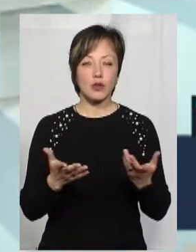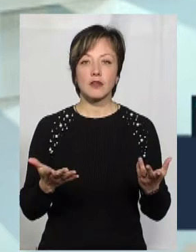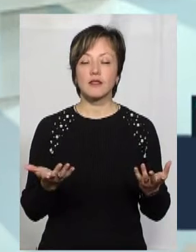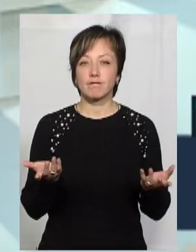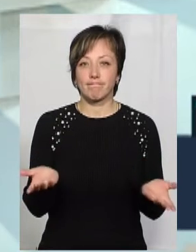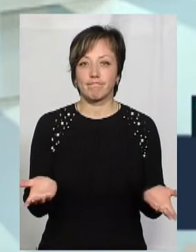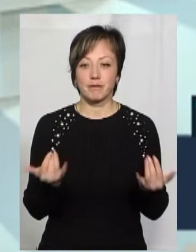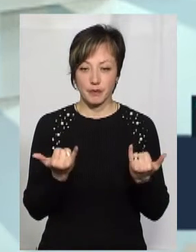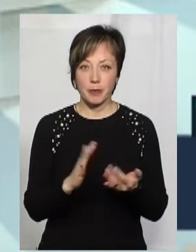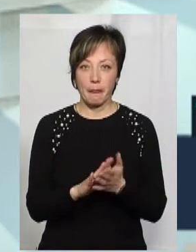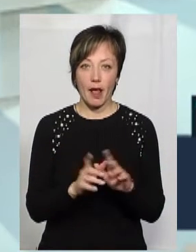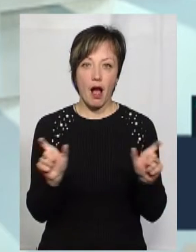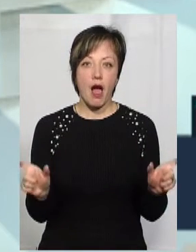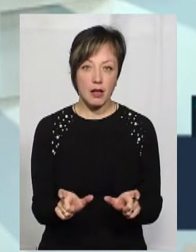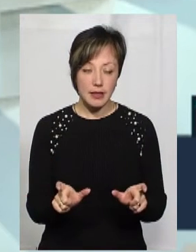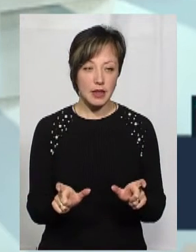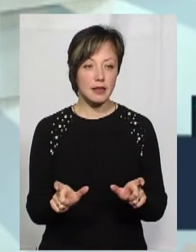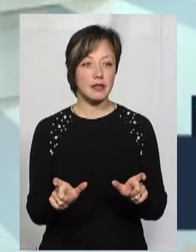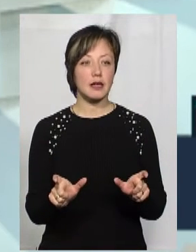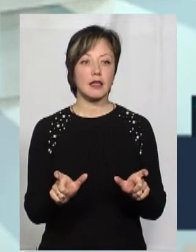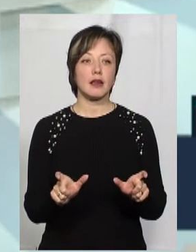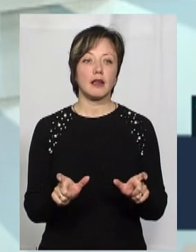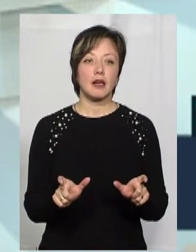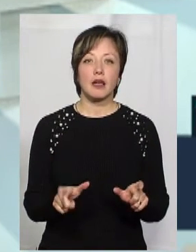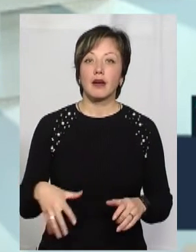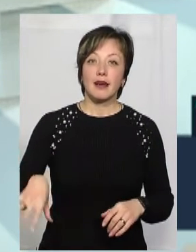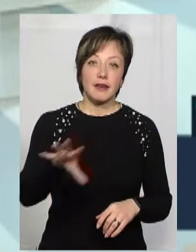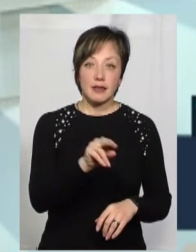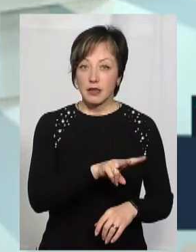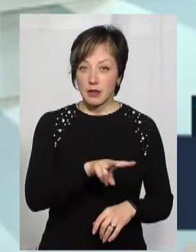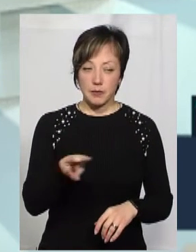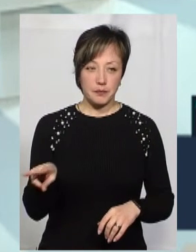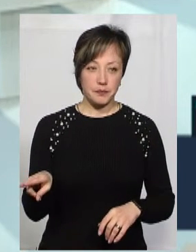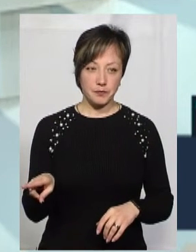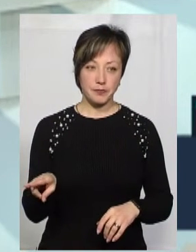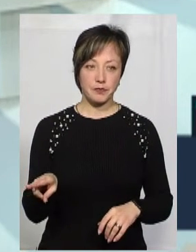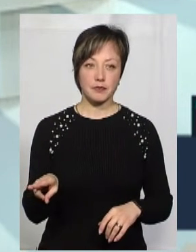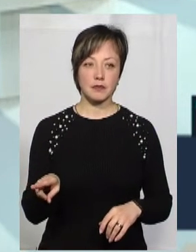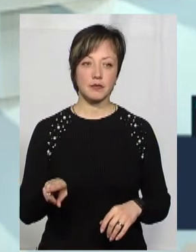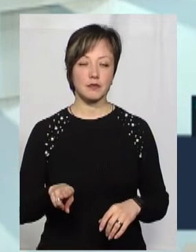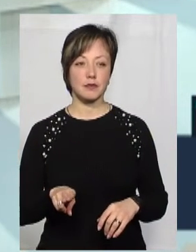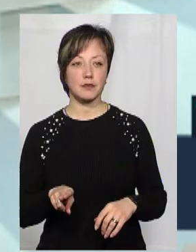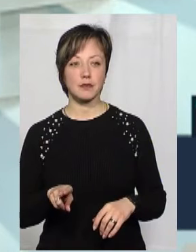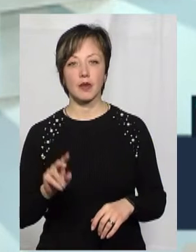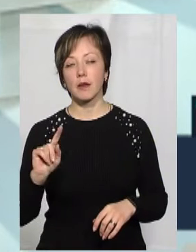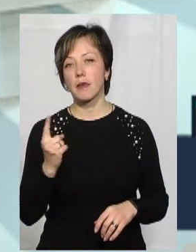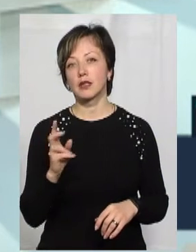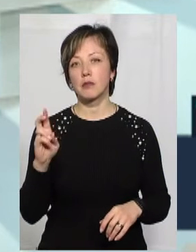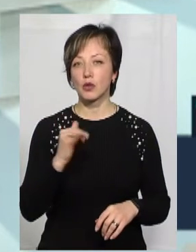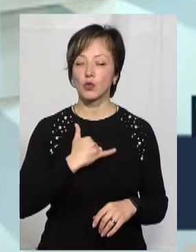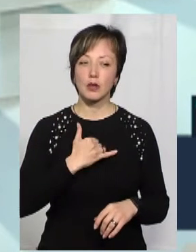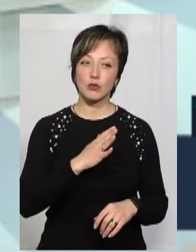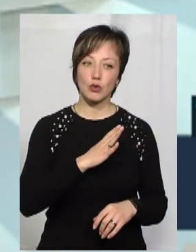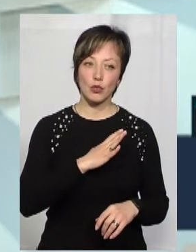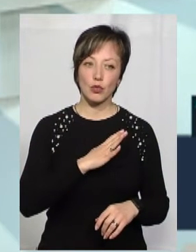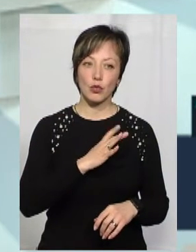з тим, що карантин, звичайно, так, як і у всіх, станом на 1 березня в нас